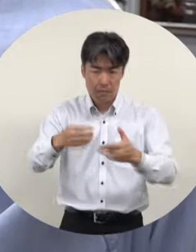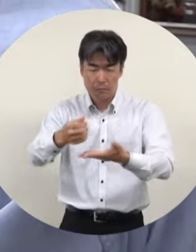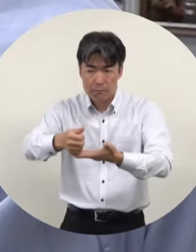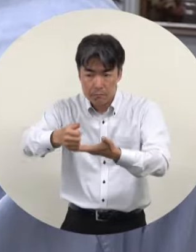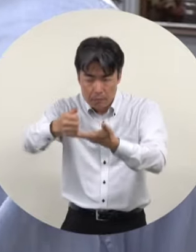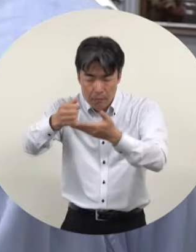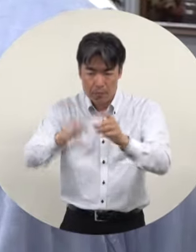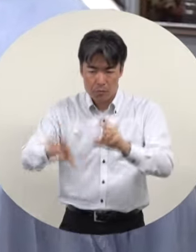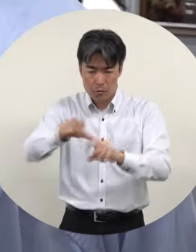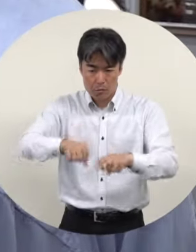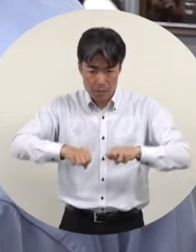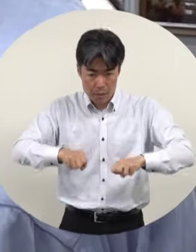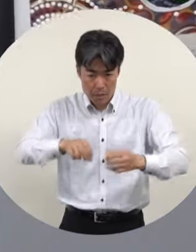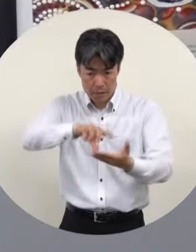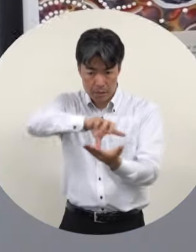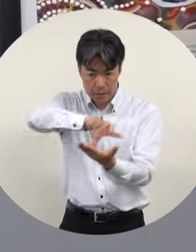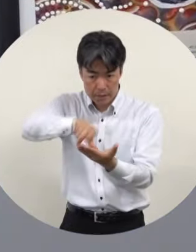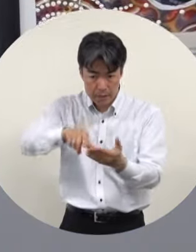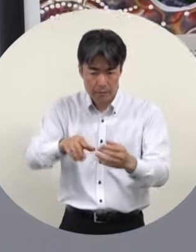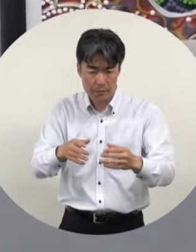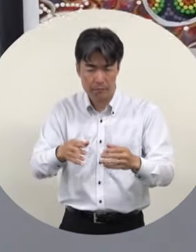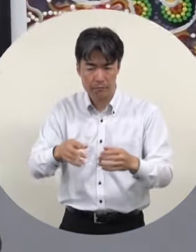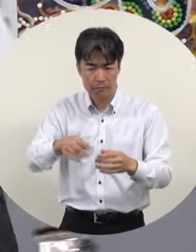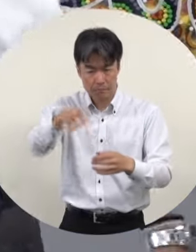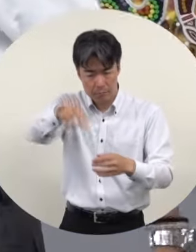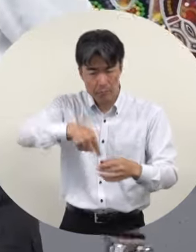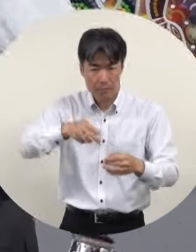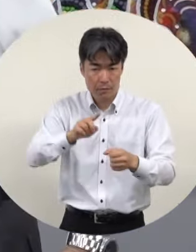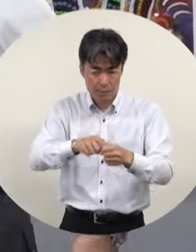重し、より豊かに活力あふれる